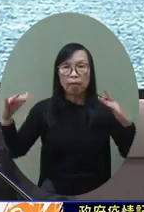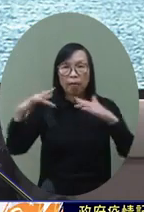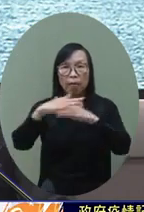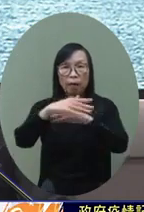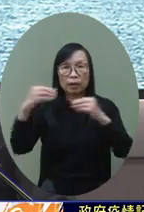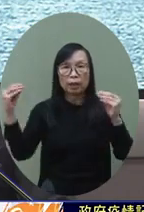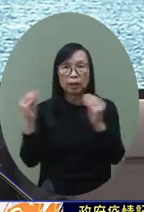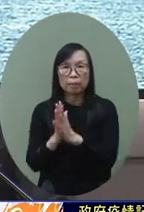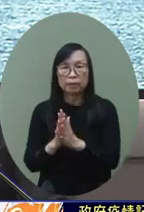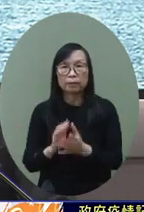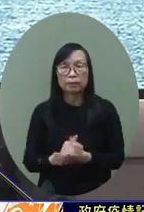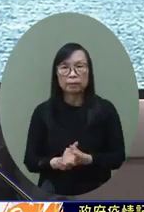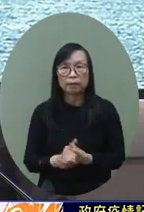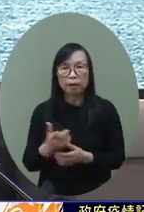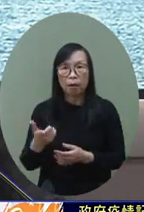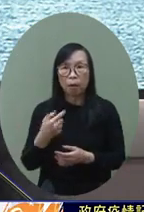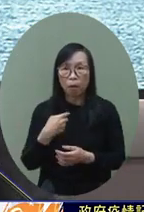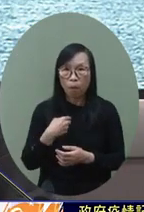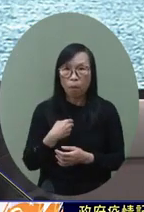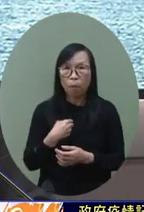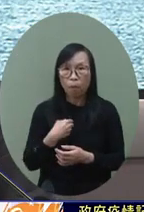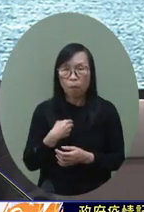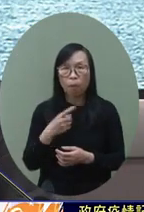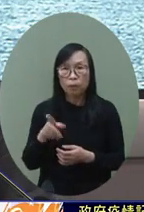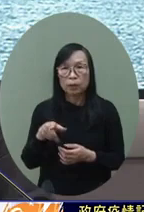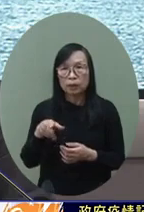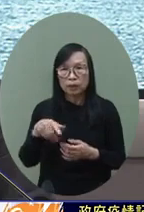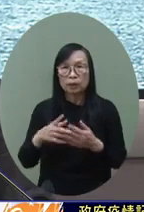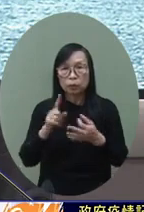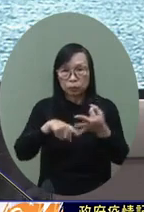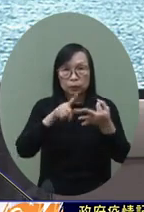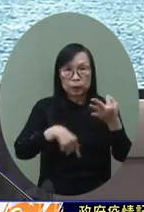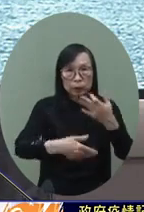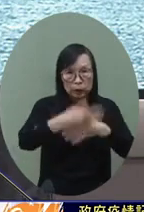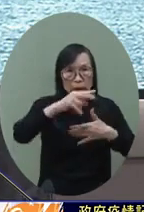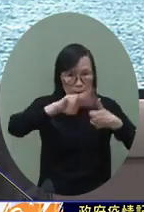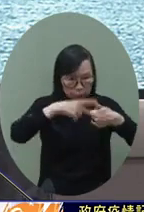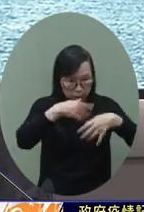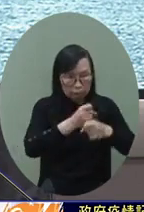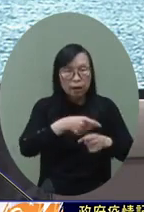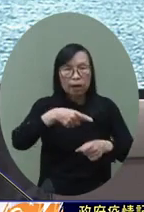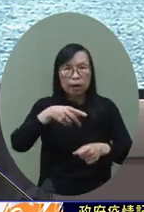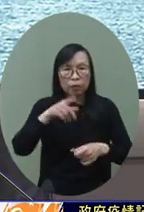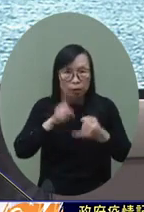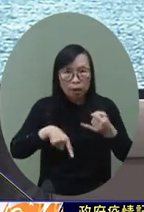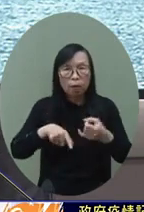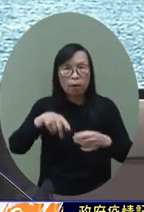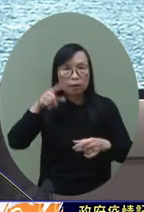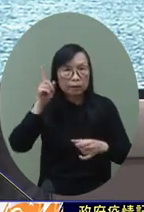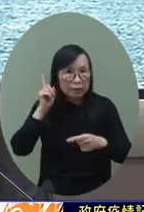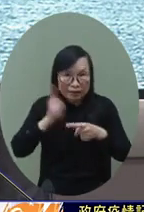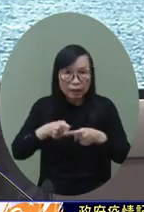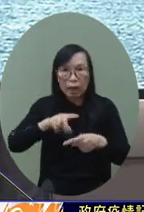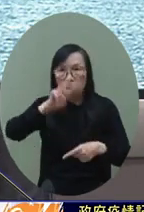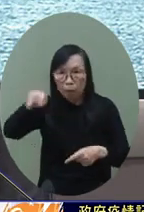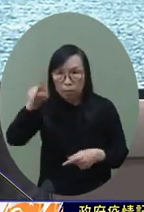會啦，所以佢哋覺得值得都驗埋呢個風澤樓，咁結果就真係喺嗰個階段咧揾到